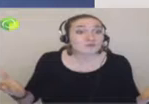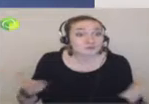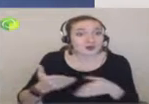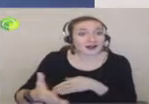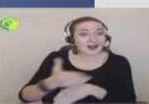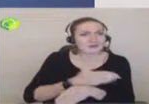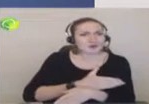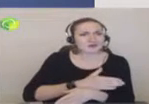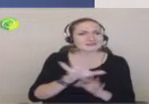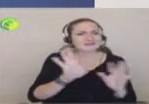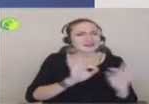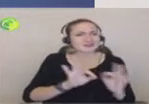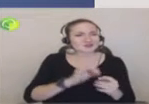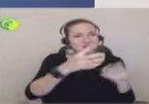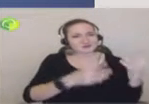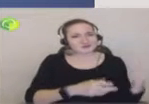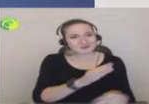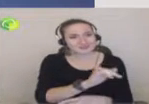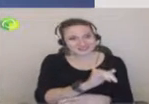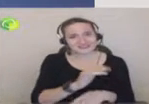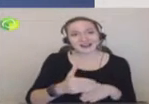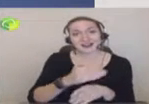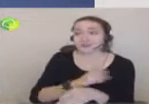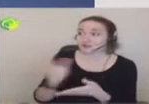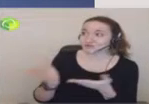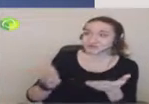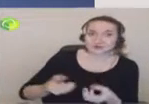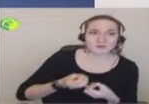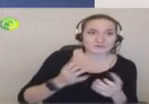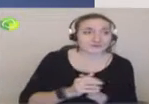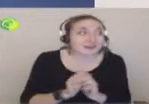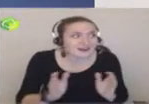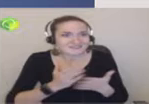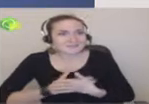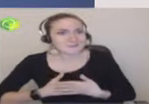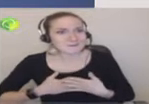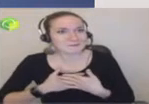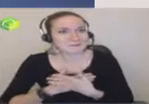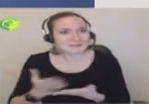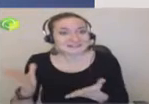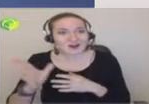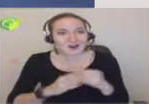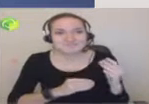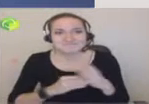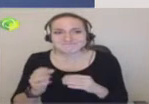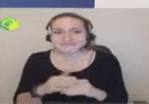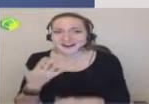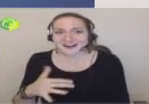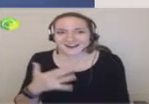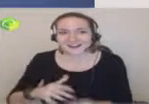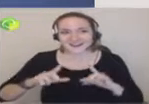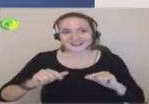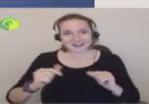sélectionnés, un petit mot peut-être sur cette cérémonie. Avec grand plaisir, je suis très très heureuse d'avoir été invitée à cette soirée